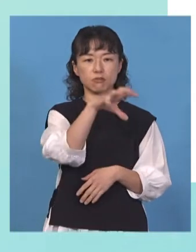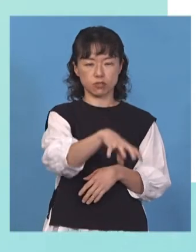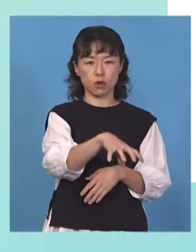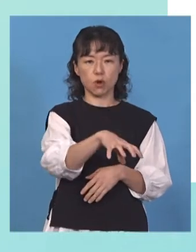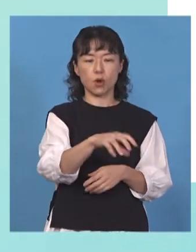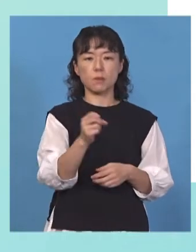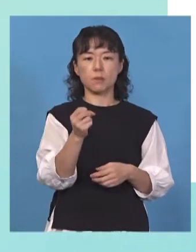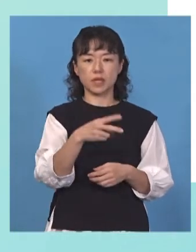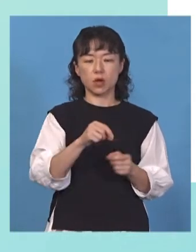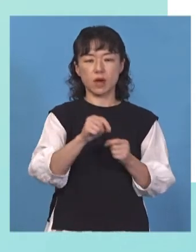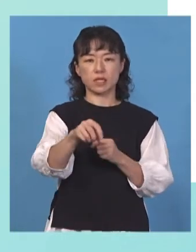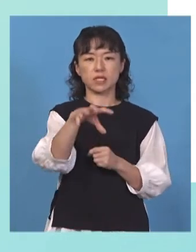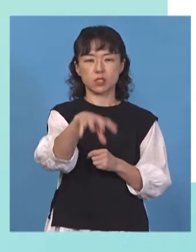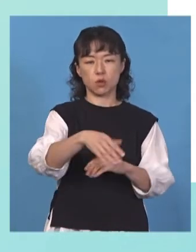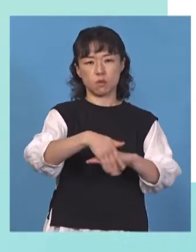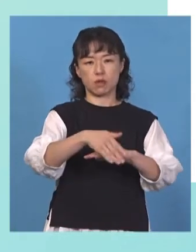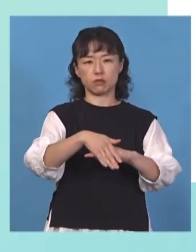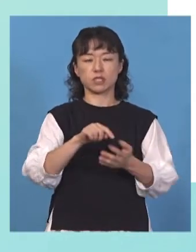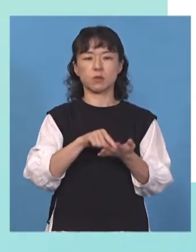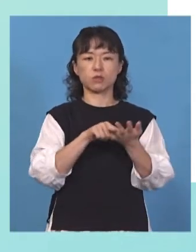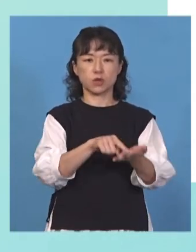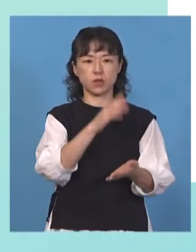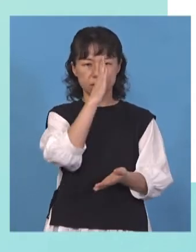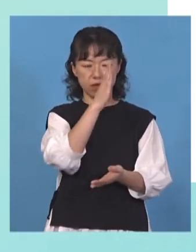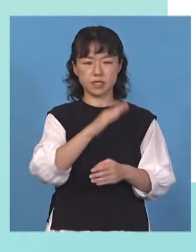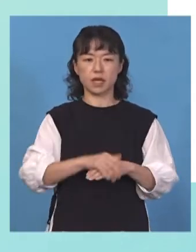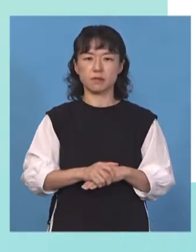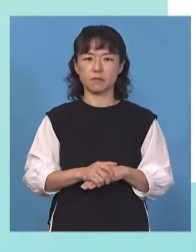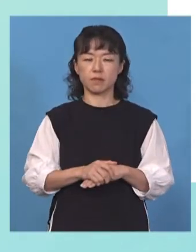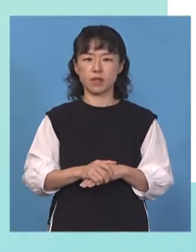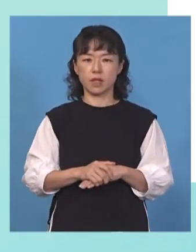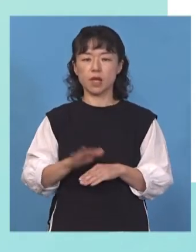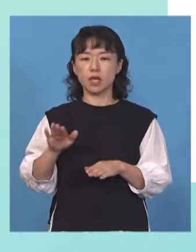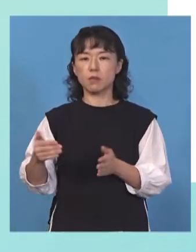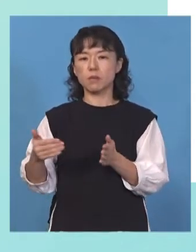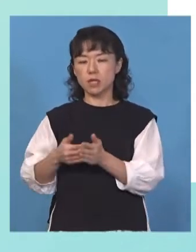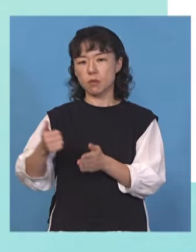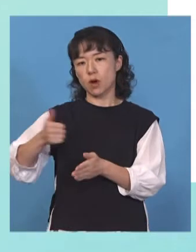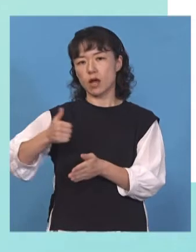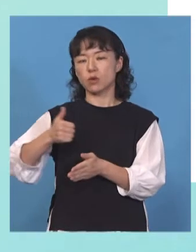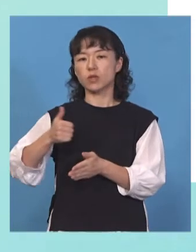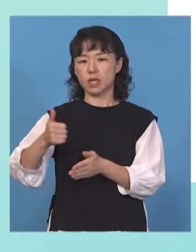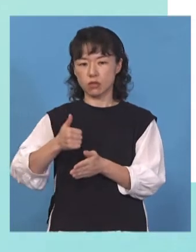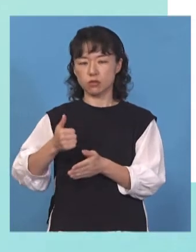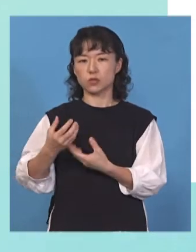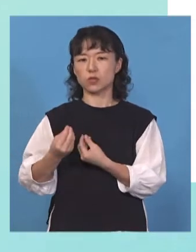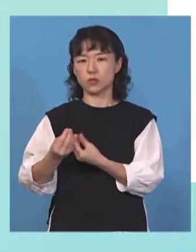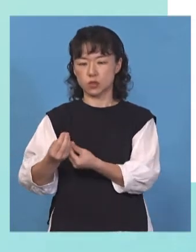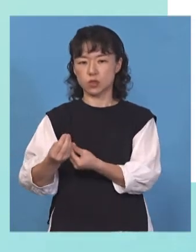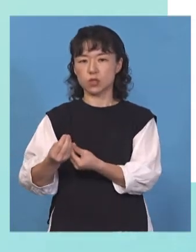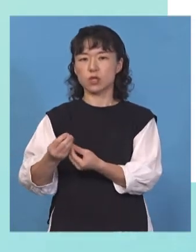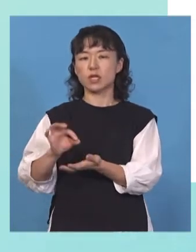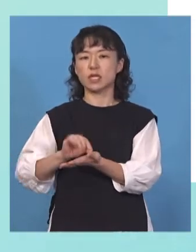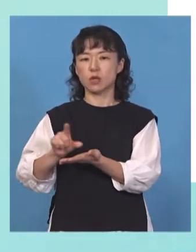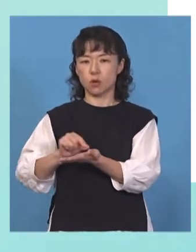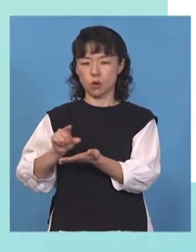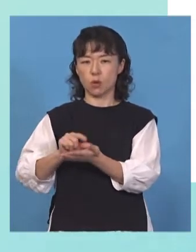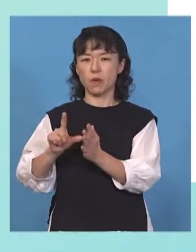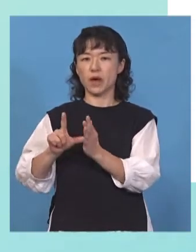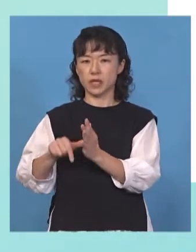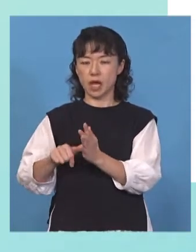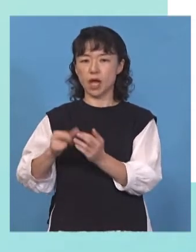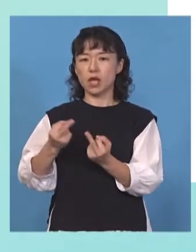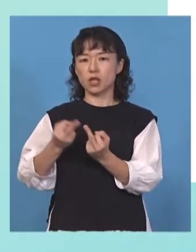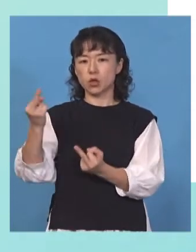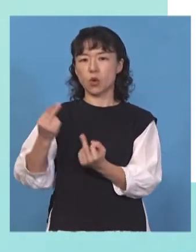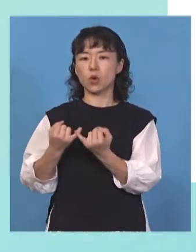課または各支所の窓口で申し込みします。またすでに保育所などに在園中のお子さんの継続利用や兄